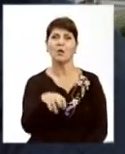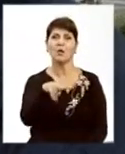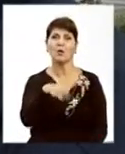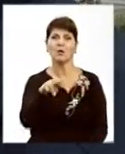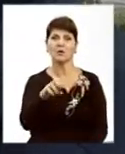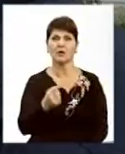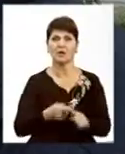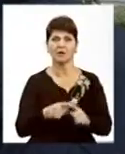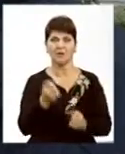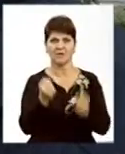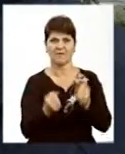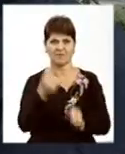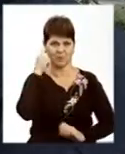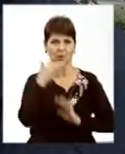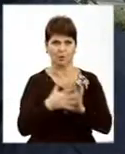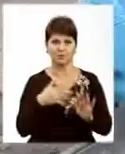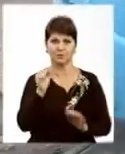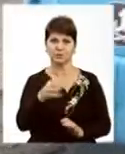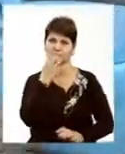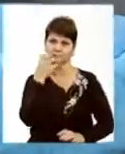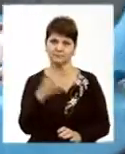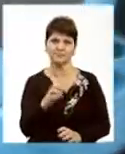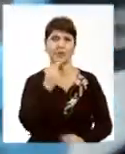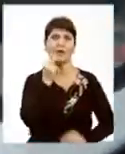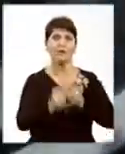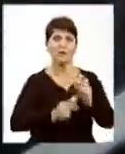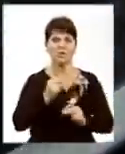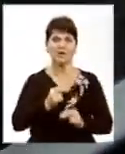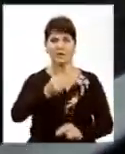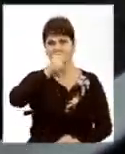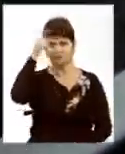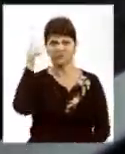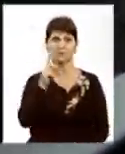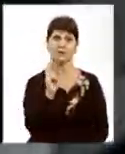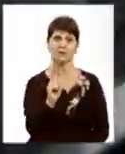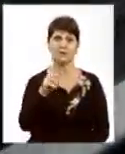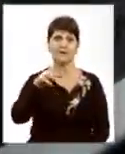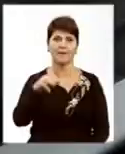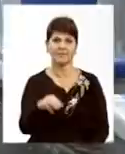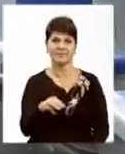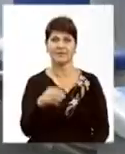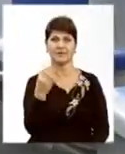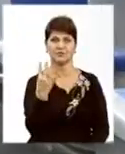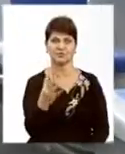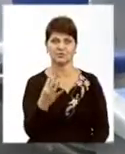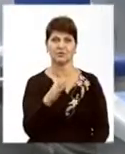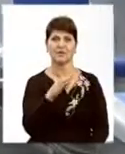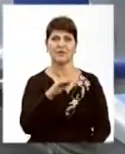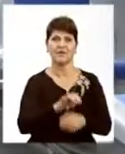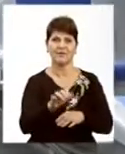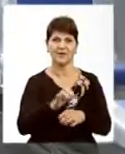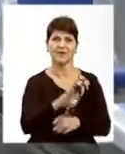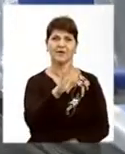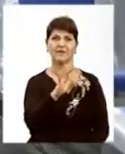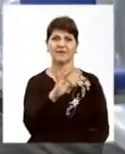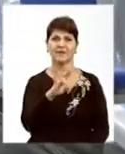якщо водій, що колодка може, ну, нагріватися. Модернізація чеського вагону КТ-4, з якого виготовили «Вінвей», обійшлась міському бюджету у